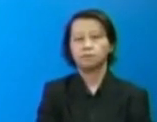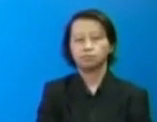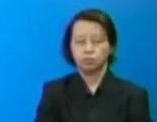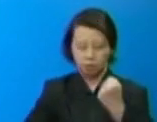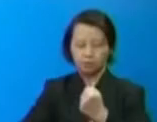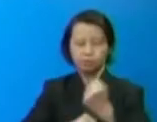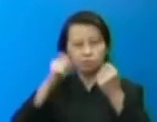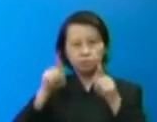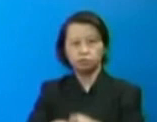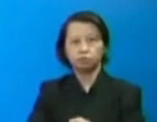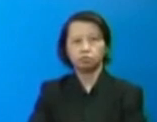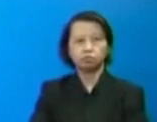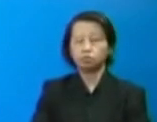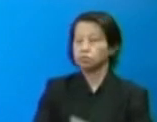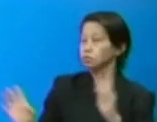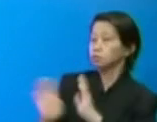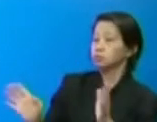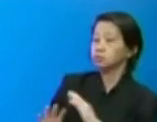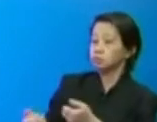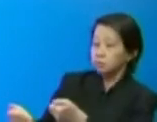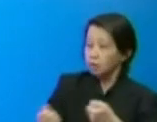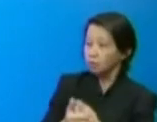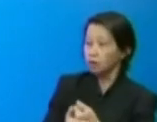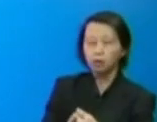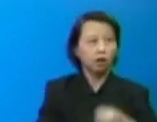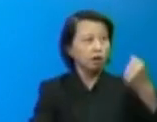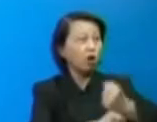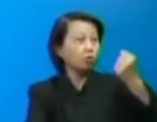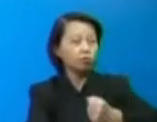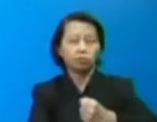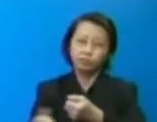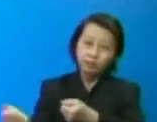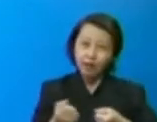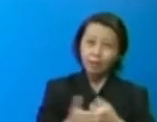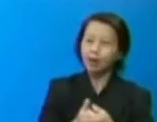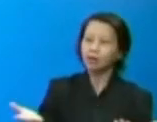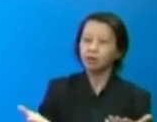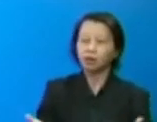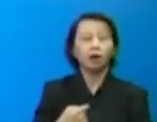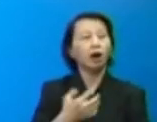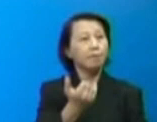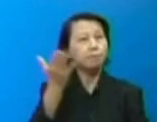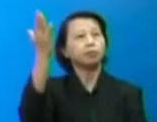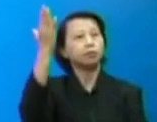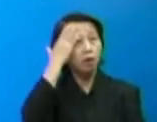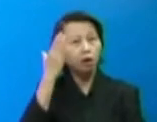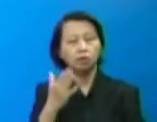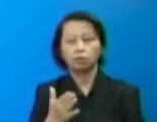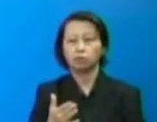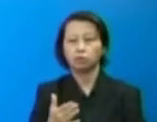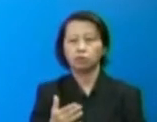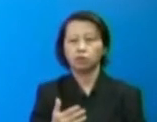Sokong, sokong. Tarik balik. Saya nak tahu. Sokong, sokong. Saya nak tahu. Tarik balik. Tuan Speaker. Tarik balik.